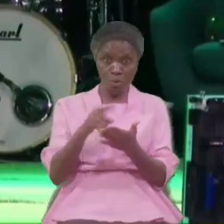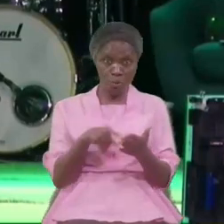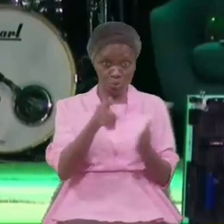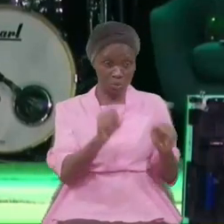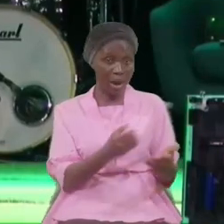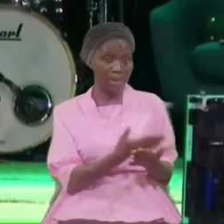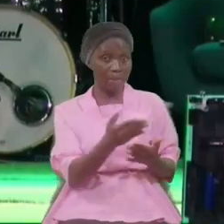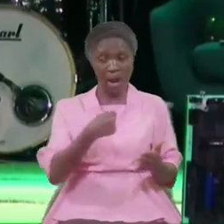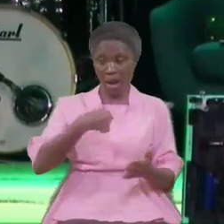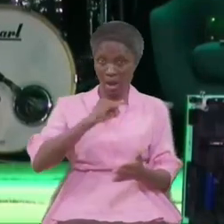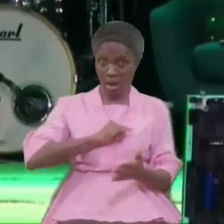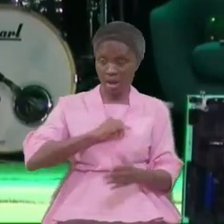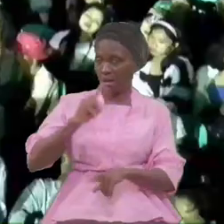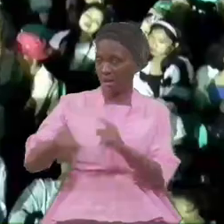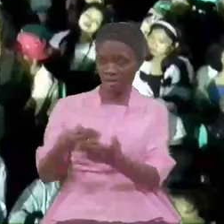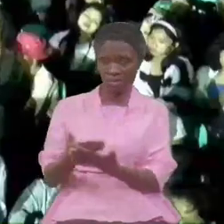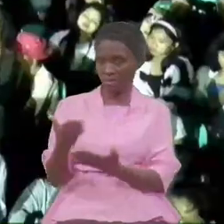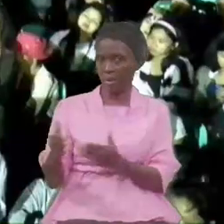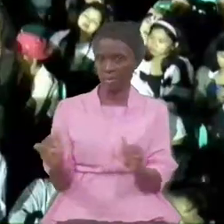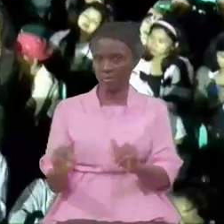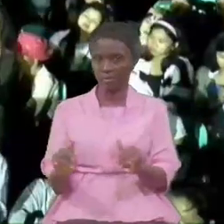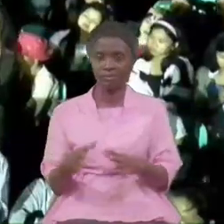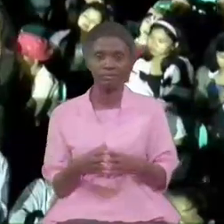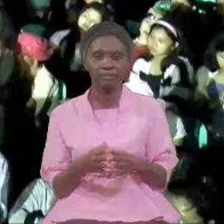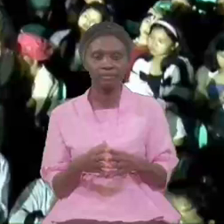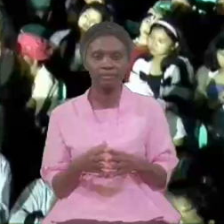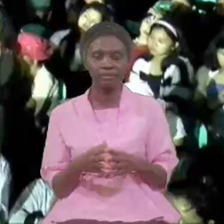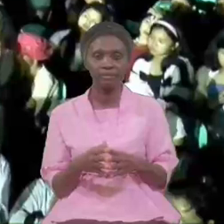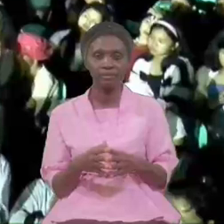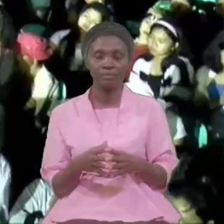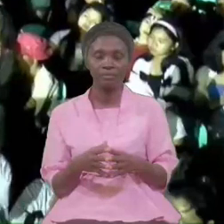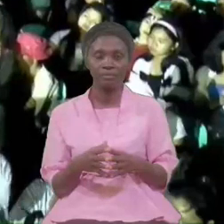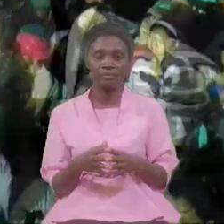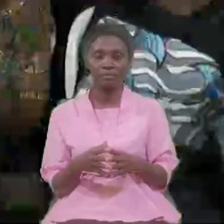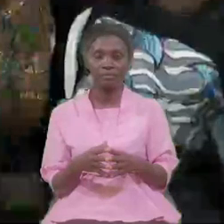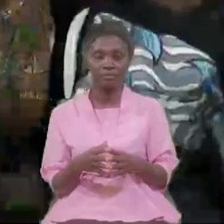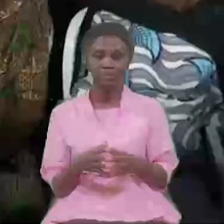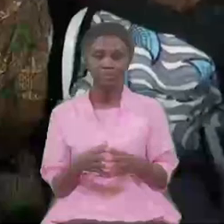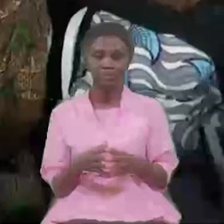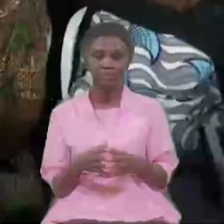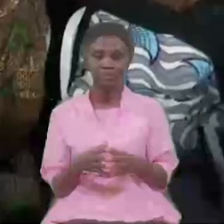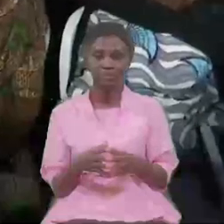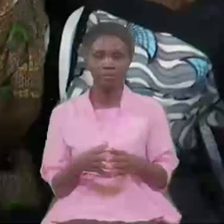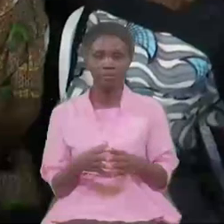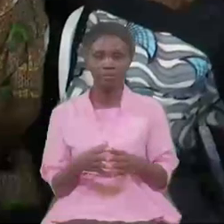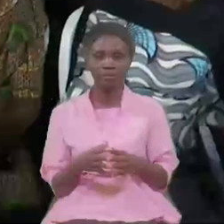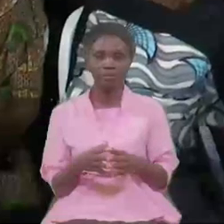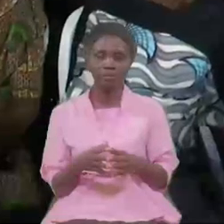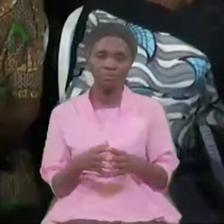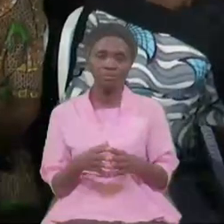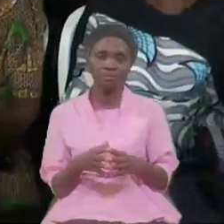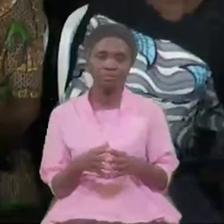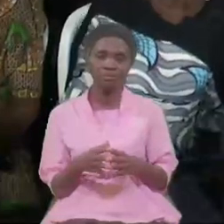Parce que je n'ai pas autant d'argent que vous. Peut-être ce que vous pouvez acheter, je peux ne pas l'acheter.